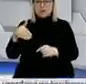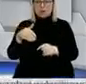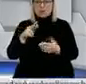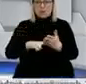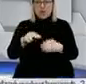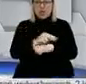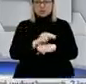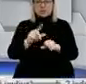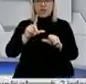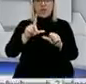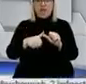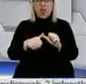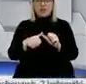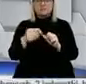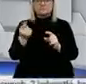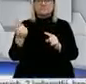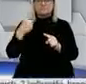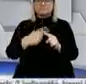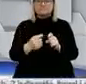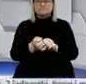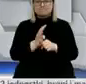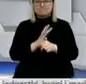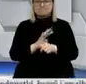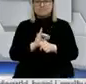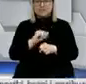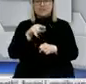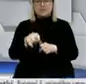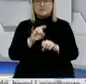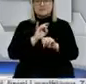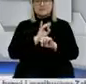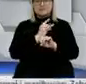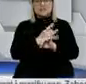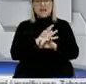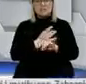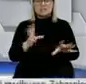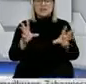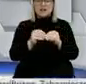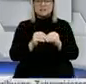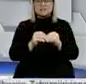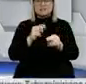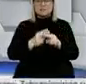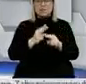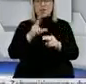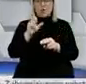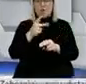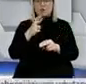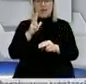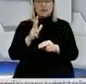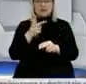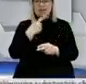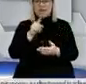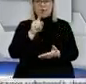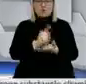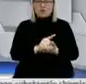Jednak przyplątał się COVID-19 i tego zakażenia w zderzeniu z chłoniakiem Piotrowi pokonać się nie